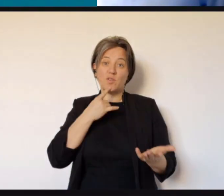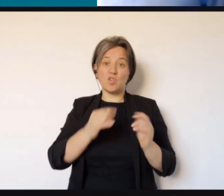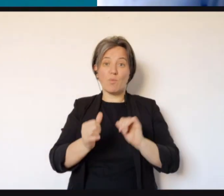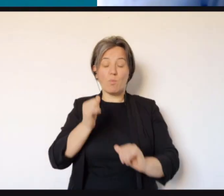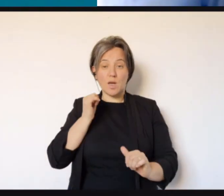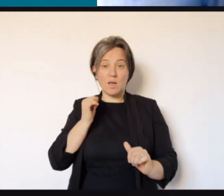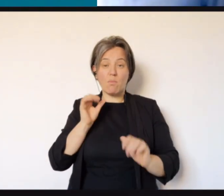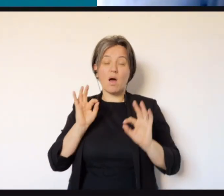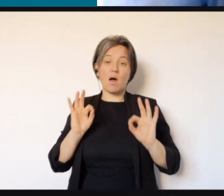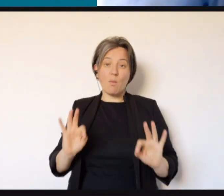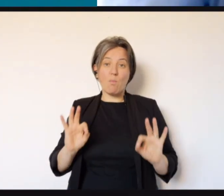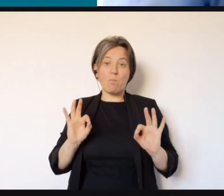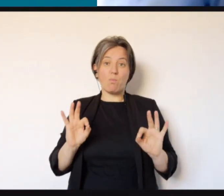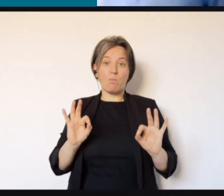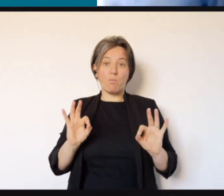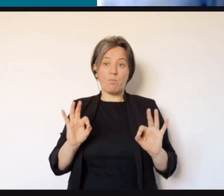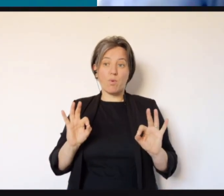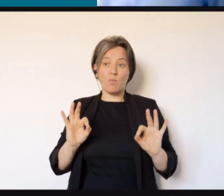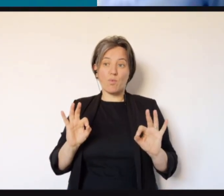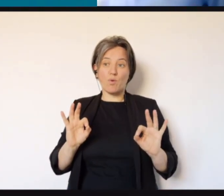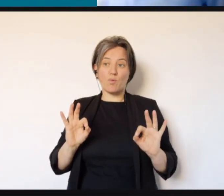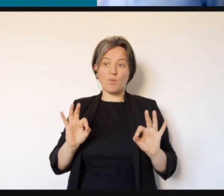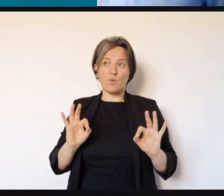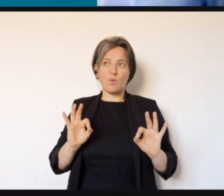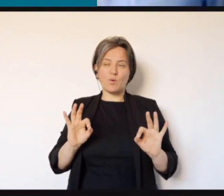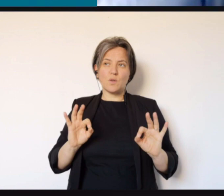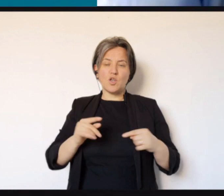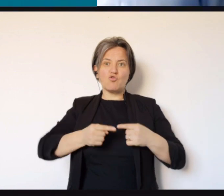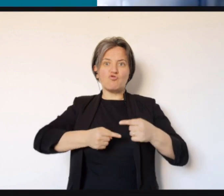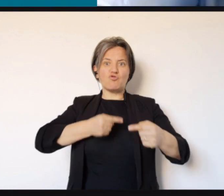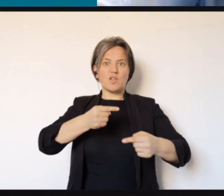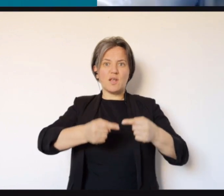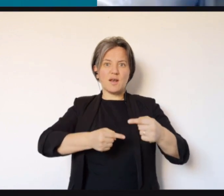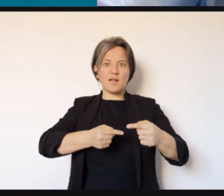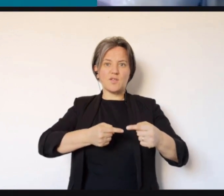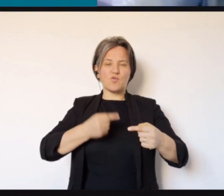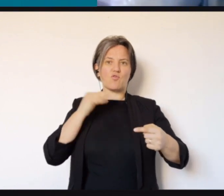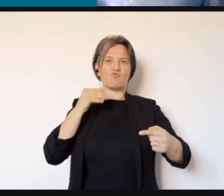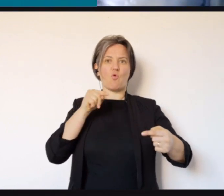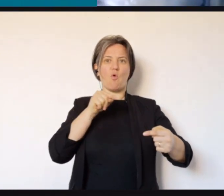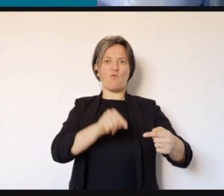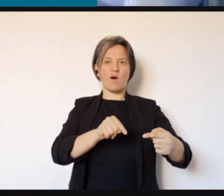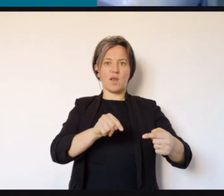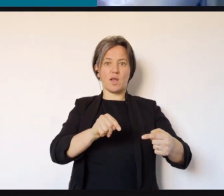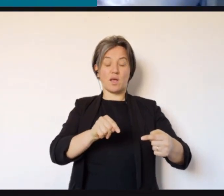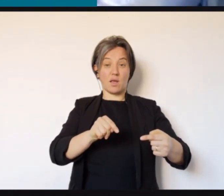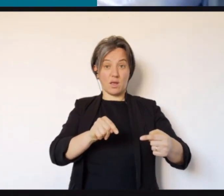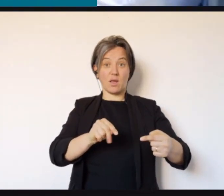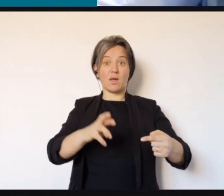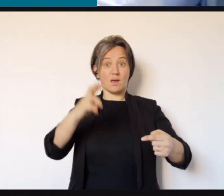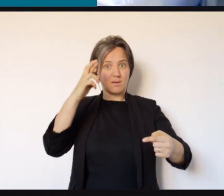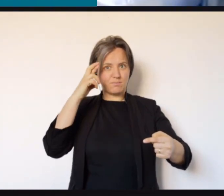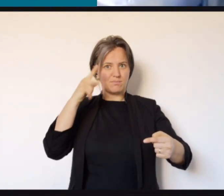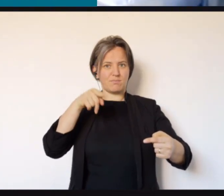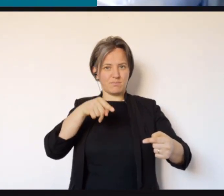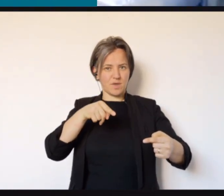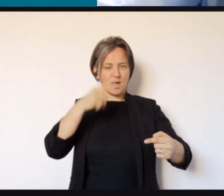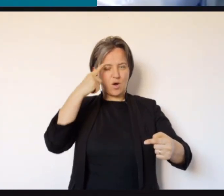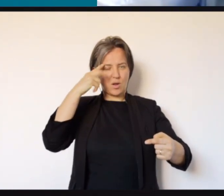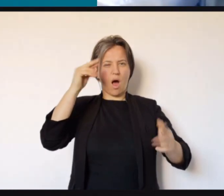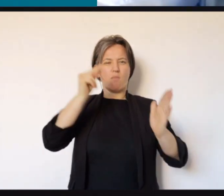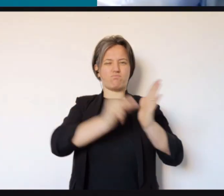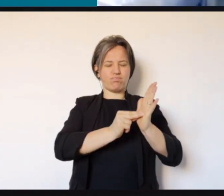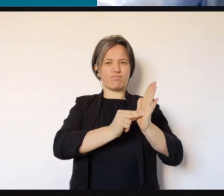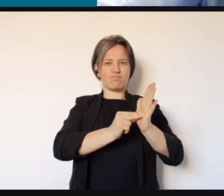E come dicevo prima, è una collocazione generazionale, specialmente i giovani diranno